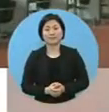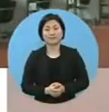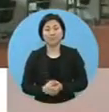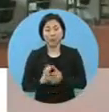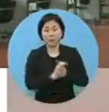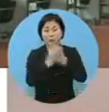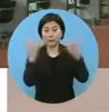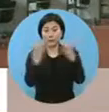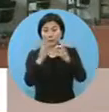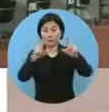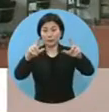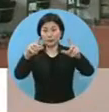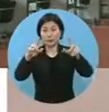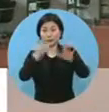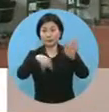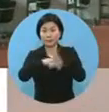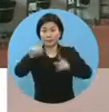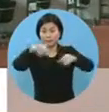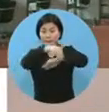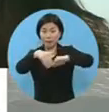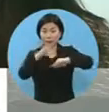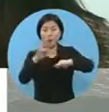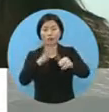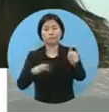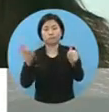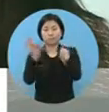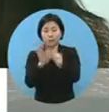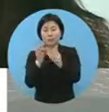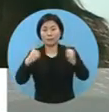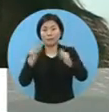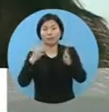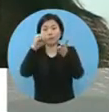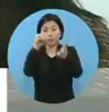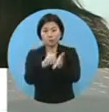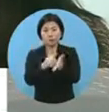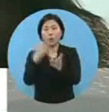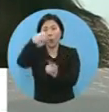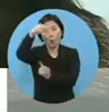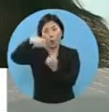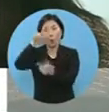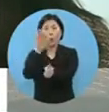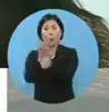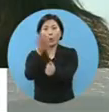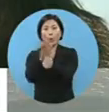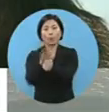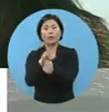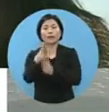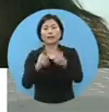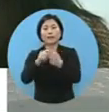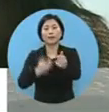원정 더하는 서민시책에서는 취약계층 구직자 채용 면접비 지원 서비스에 대해 알아봅니다.